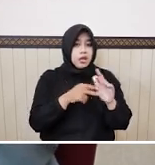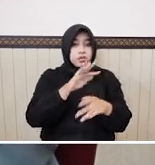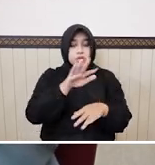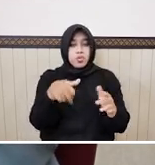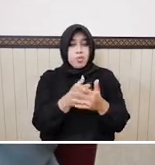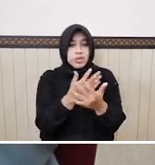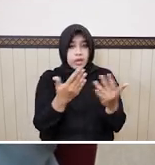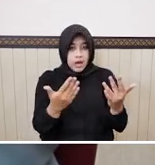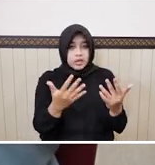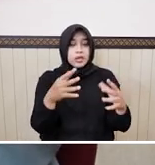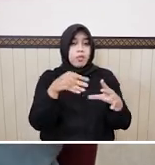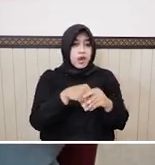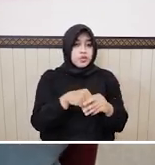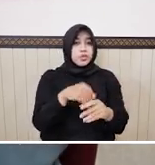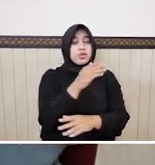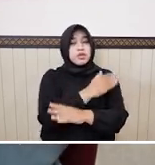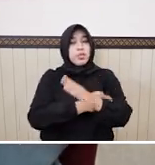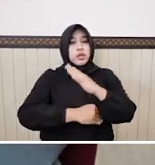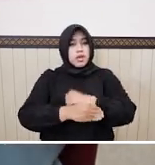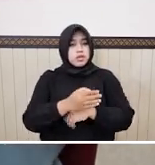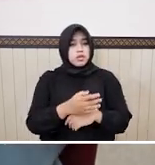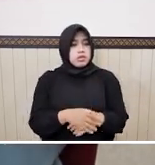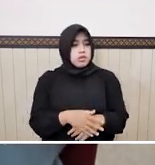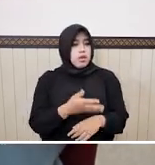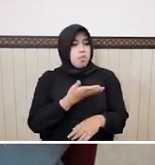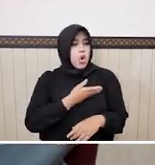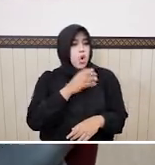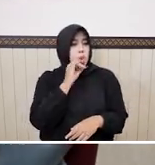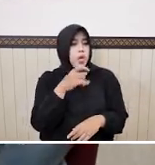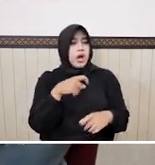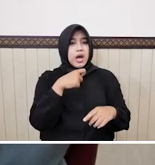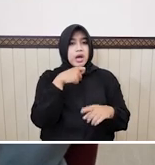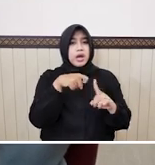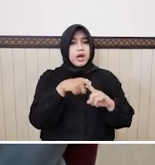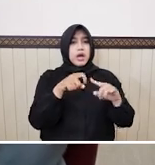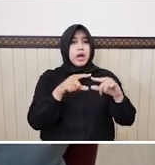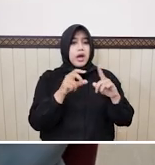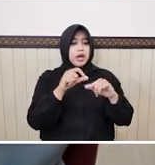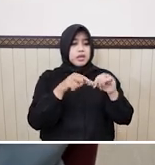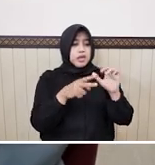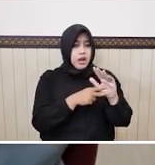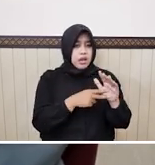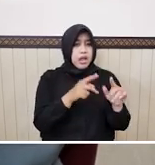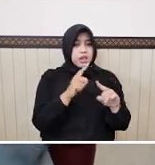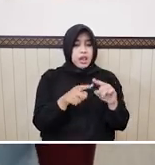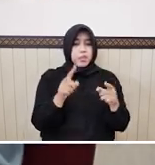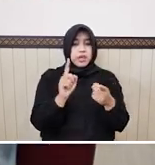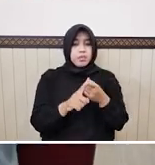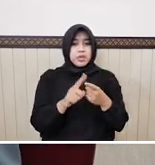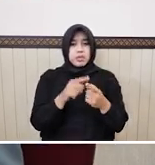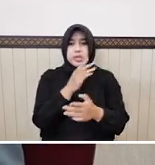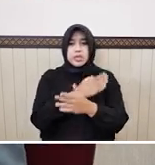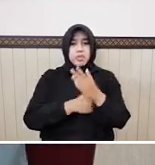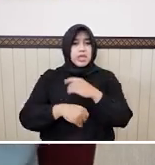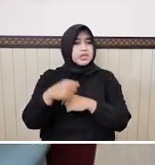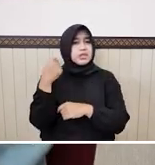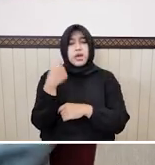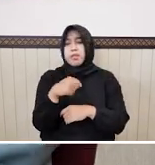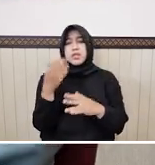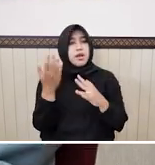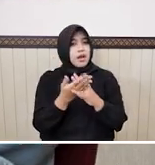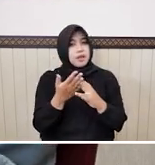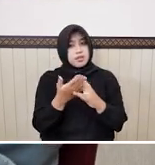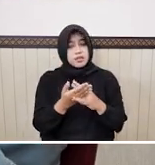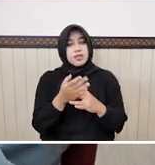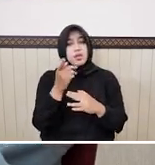yak betul Bagaimana kemudian kita mau ngomong keadilan ketika teman-teman disable tidak bisa akses yaitu problem